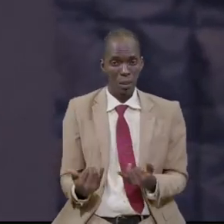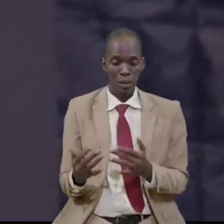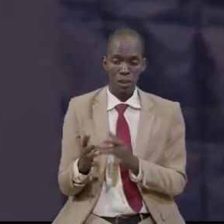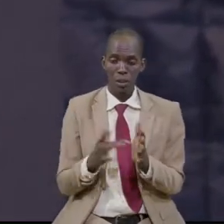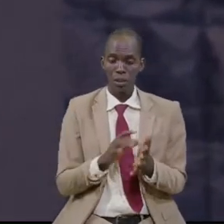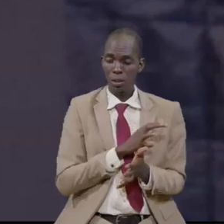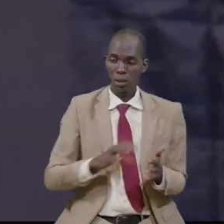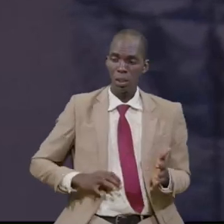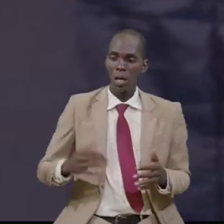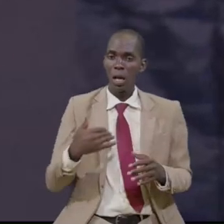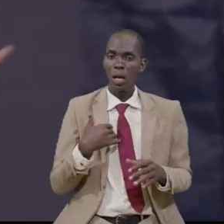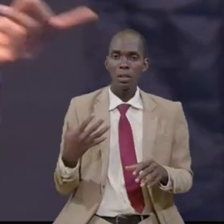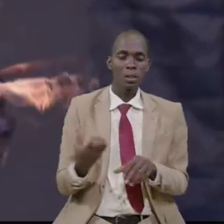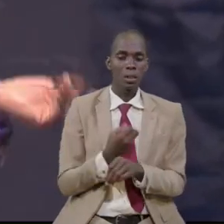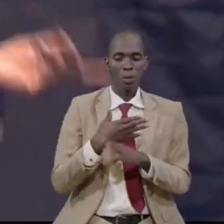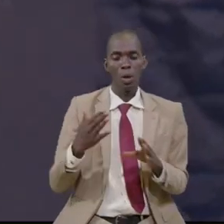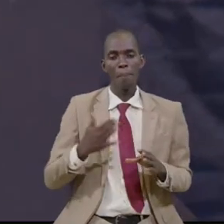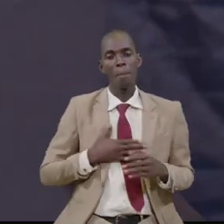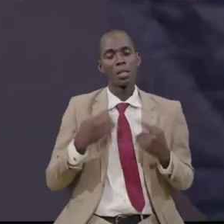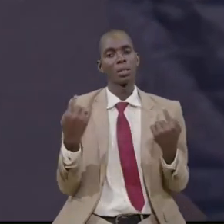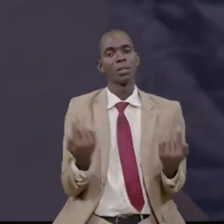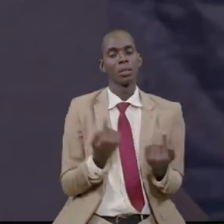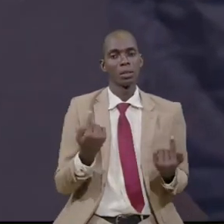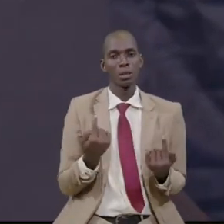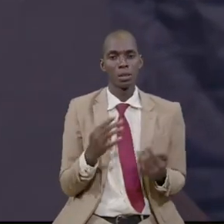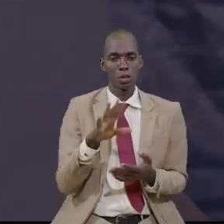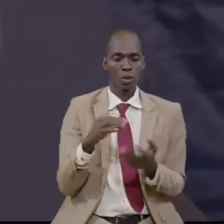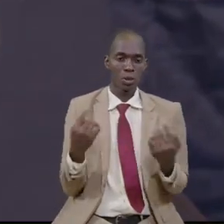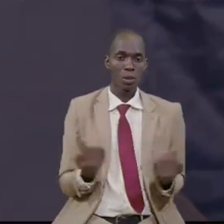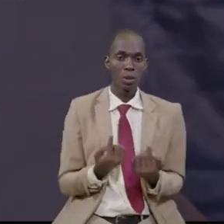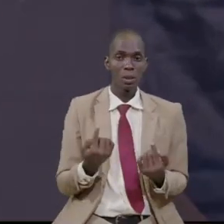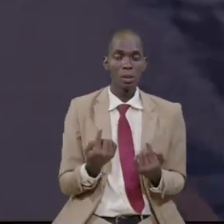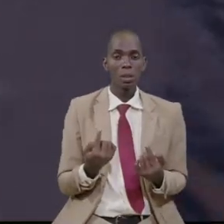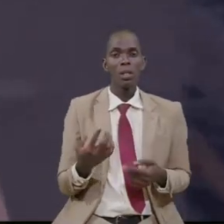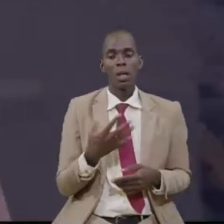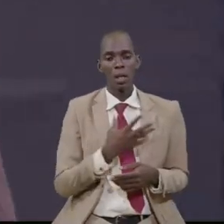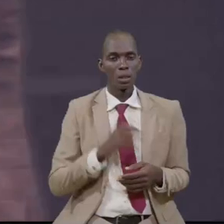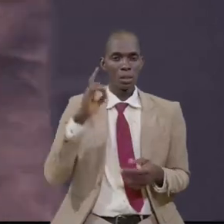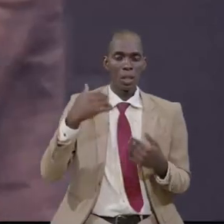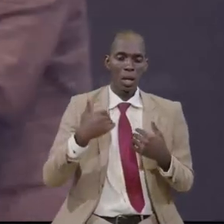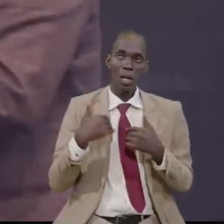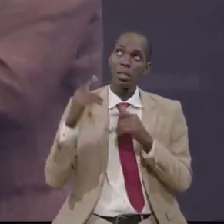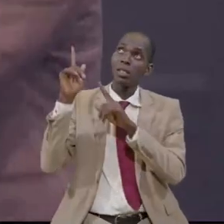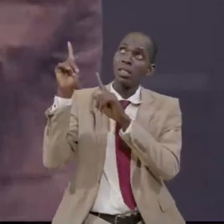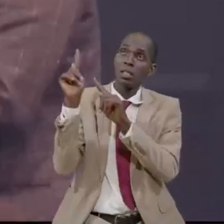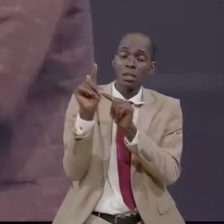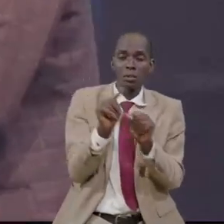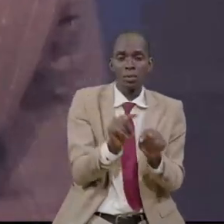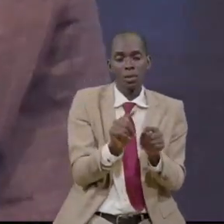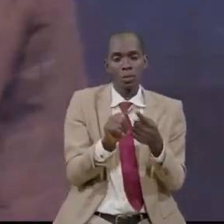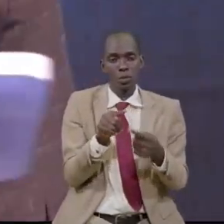comme Jésus a ôté mes péchés, vos péchés, et qu'il a tout transféré à vous, que